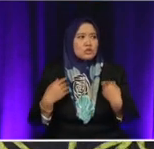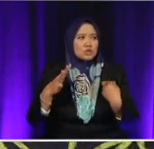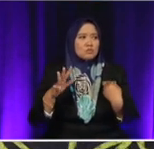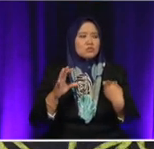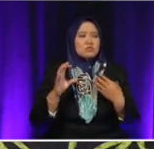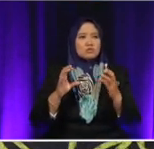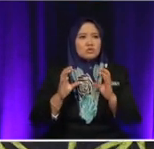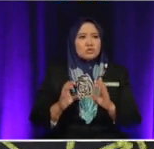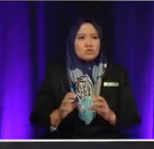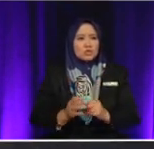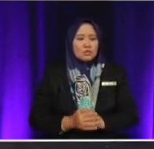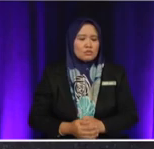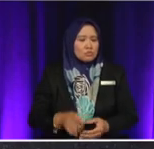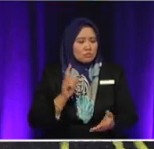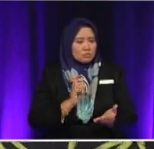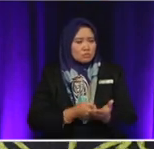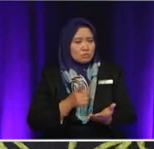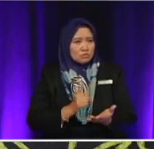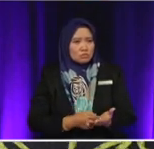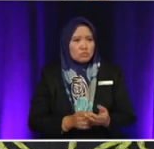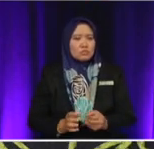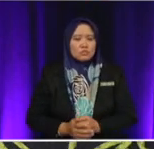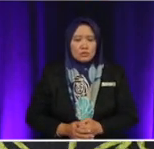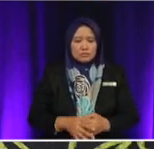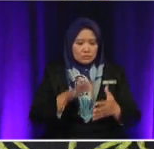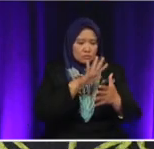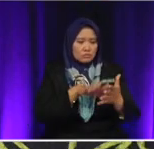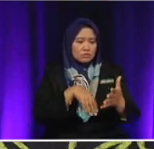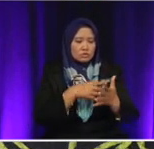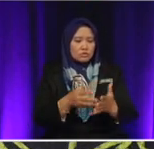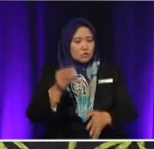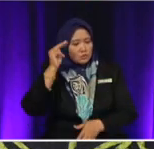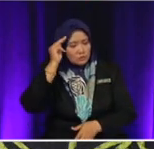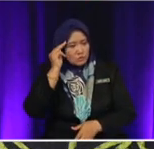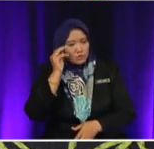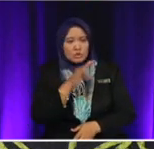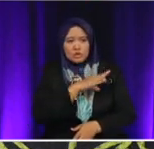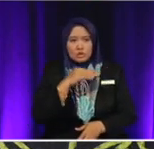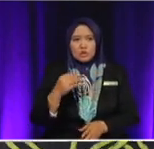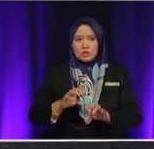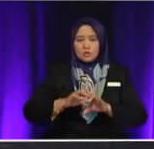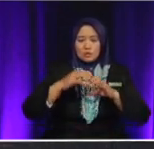paksaan, lakukan pemetaan minda dan kumpulan nominal.